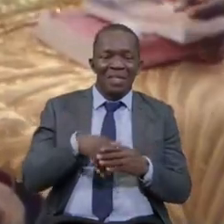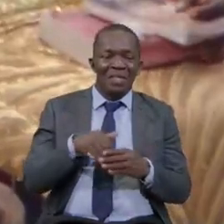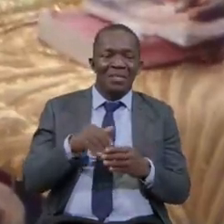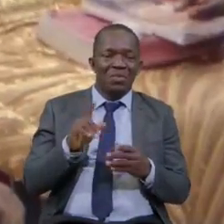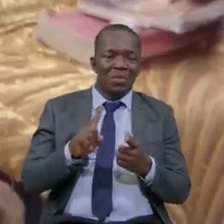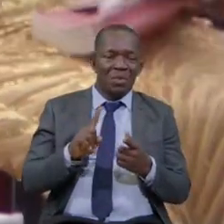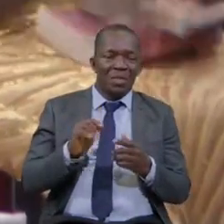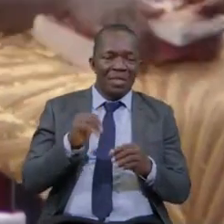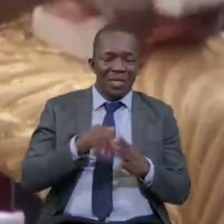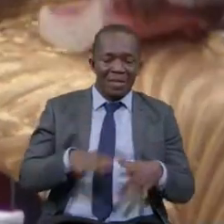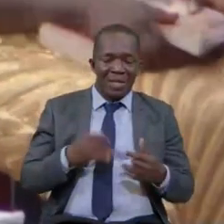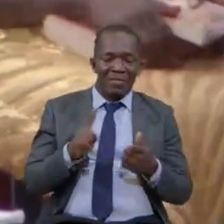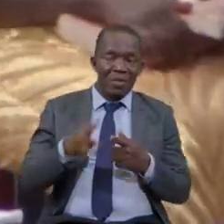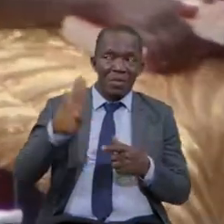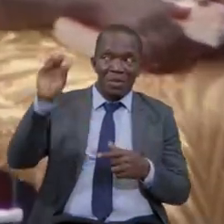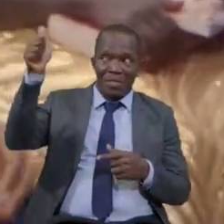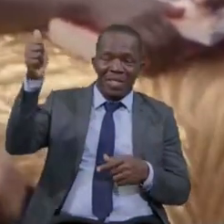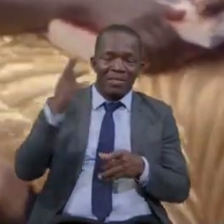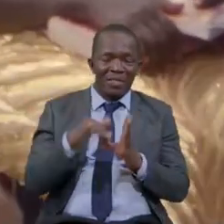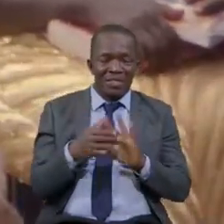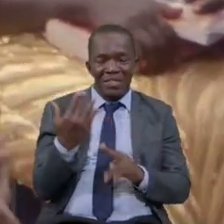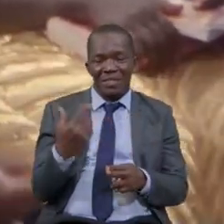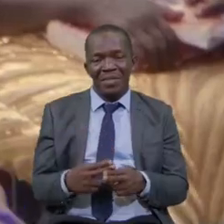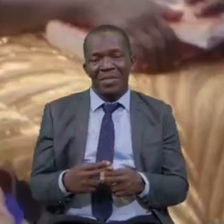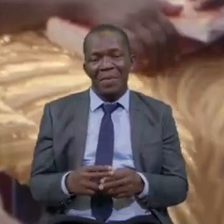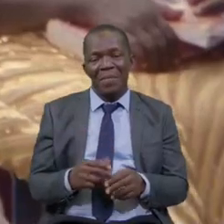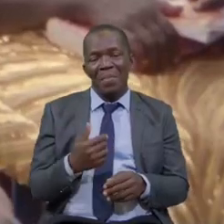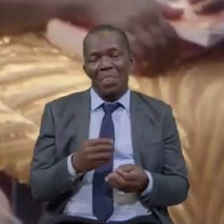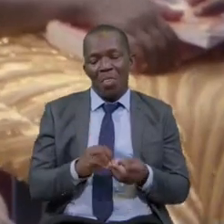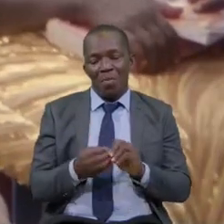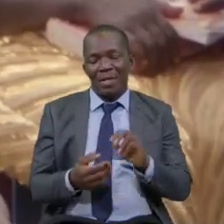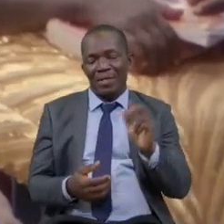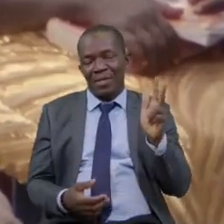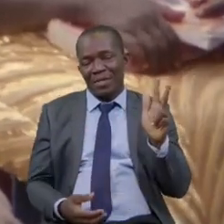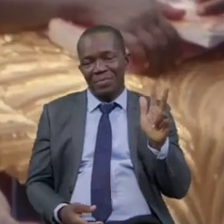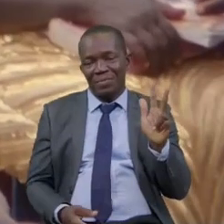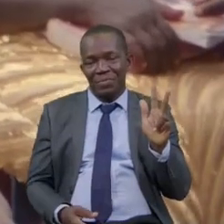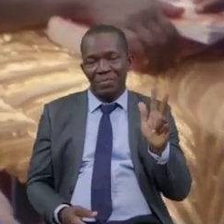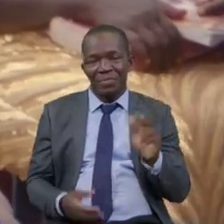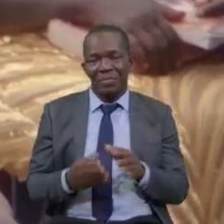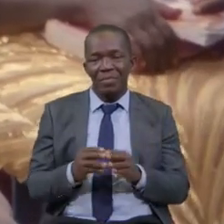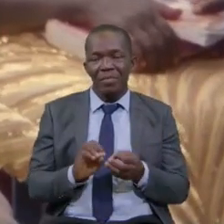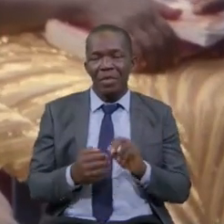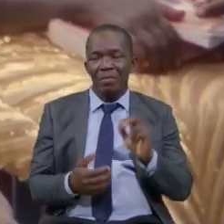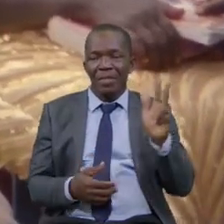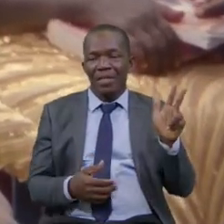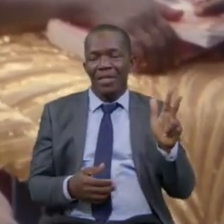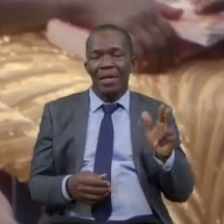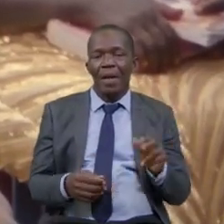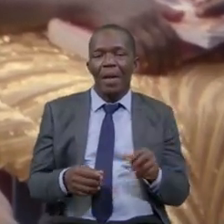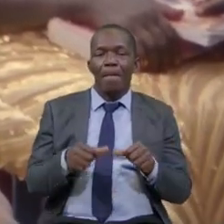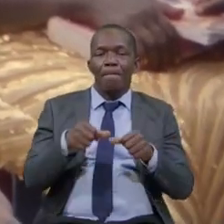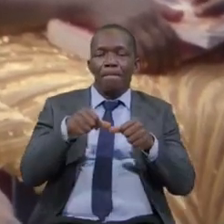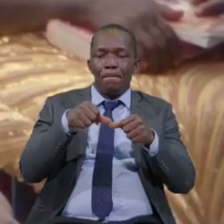Jésus. Troisième point maintenant. Troisième point, l'autorisation permanente du